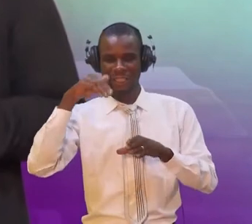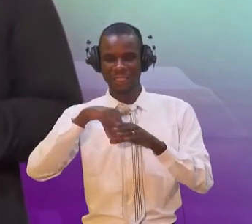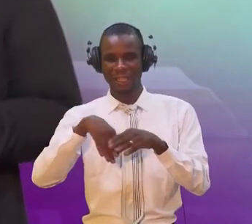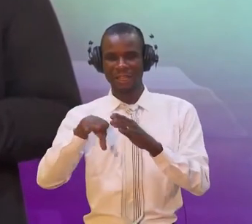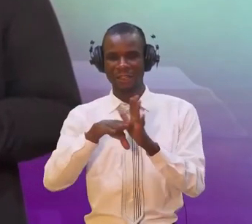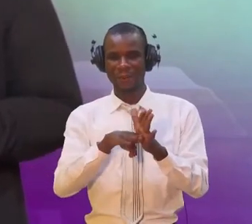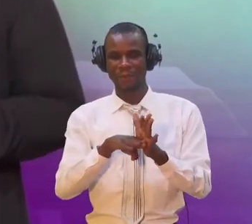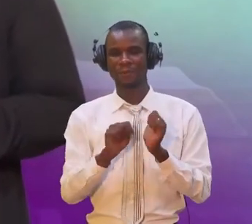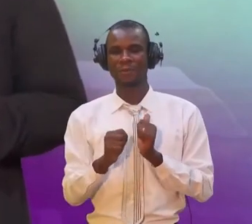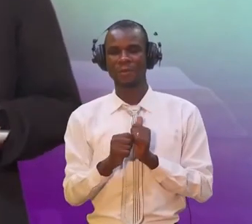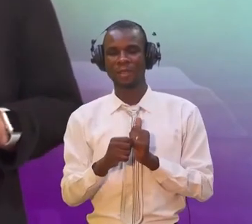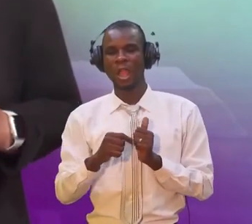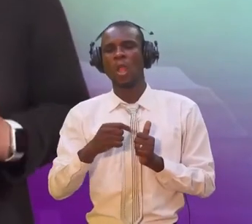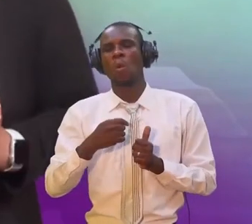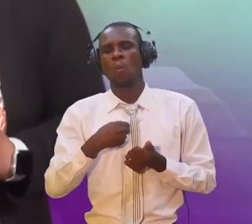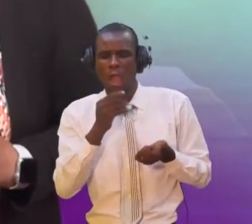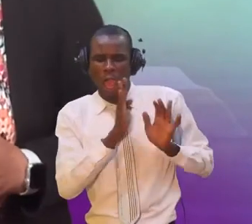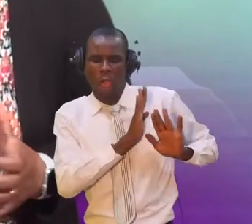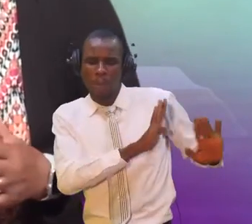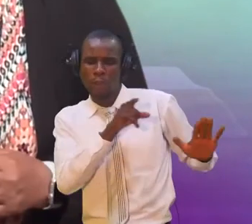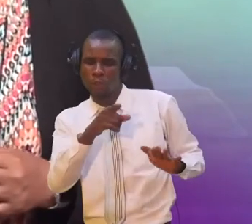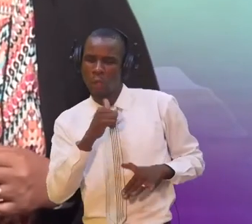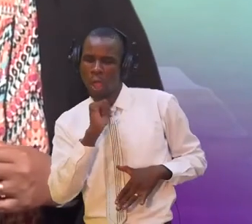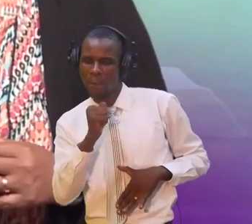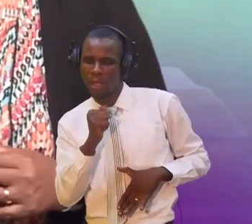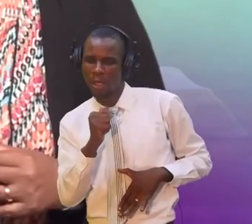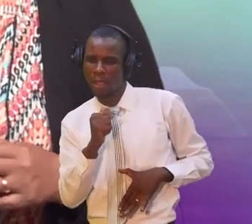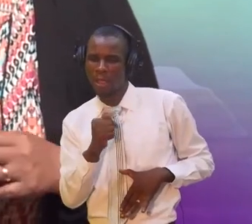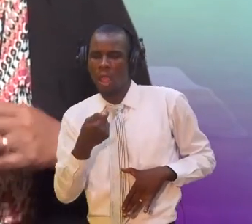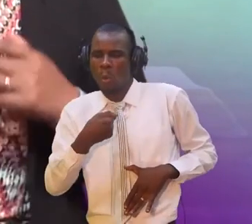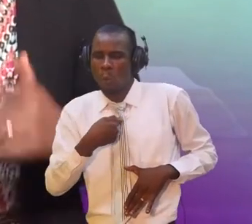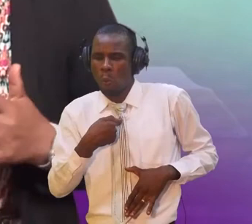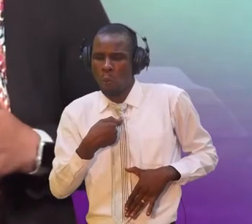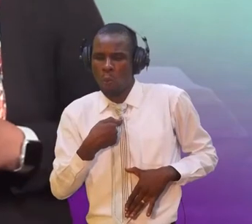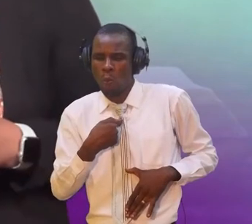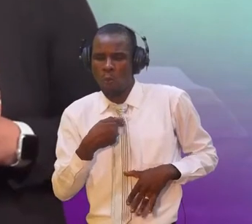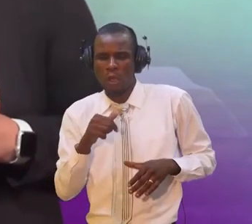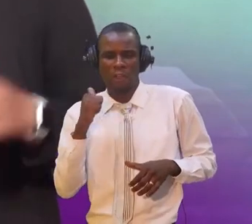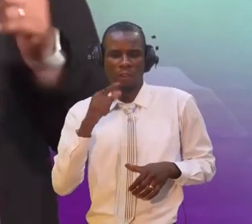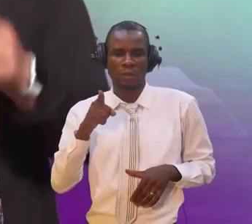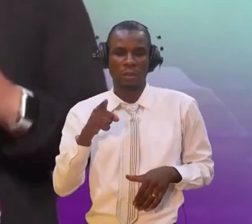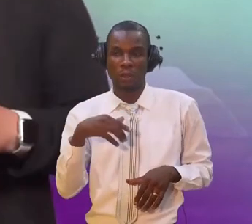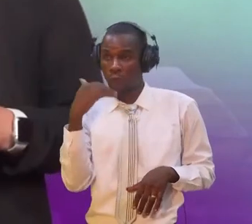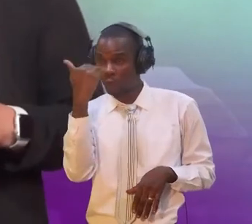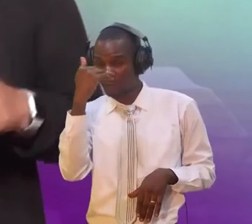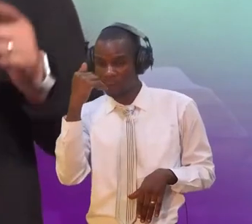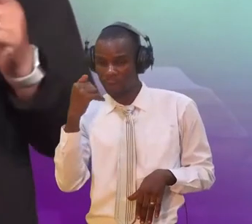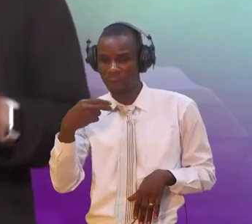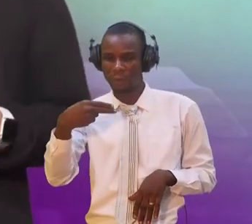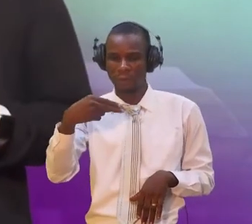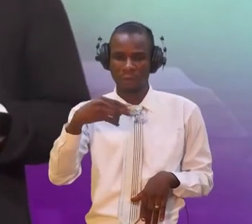Mungu mwenyewe anasema katika neno lake kwamba sitakupungukia kabisa wala sitakuacha